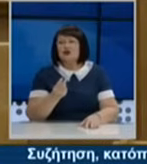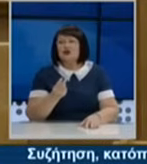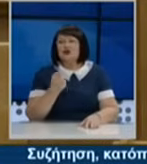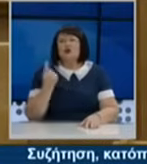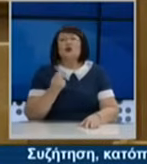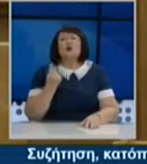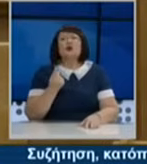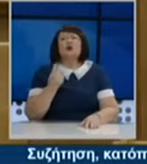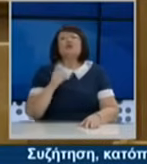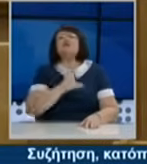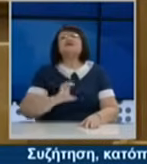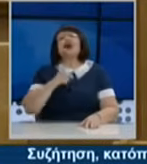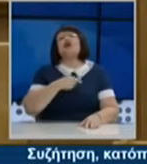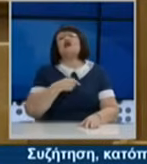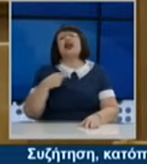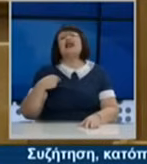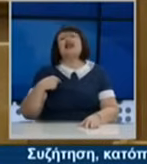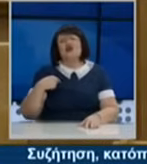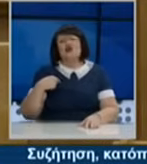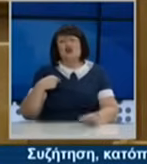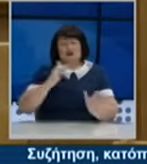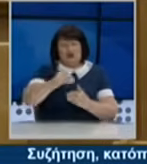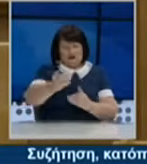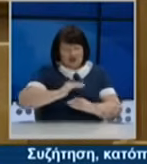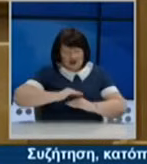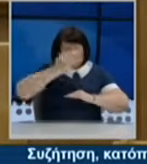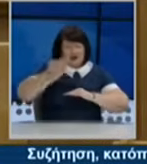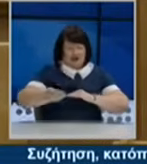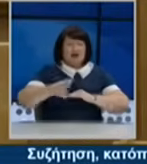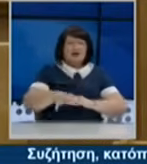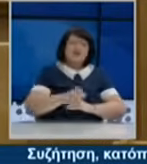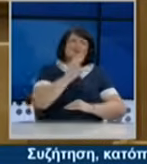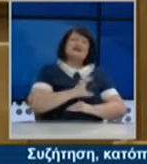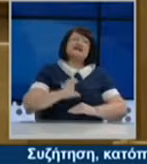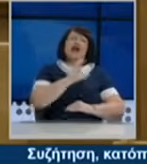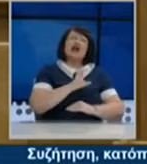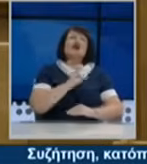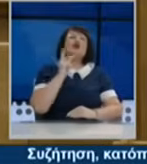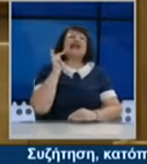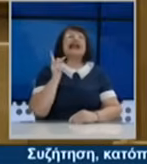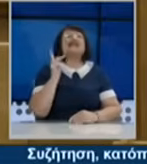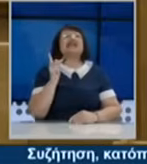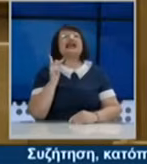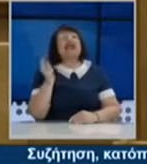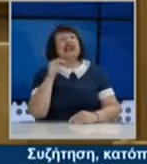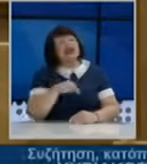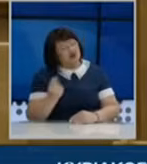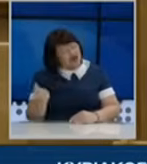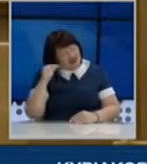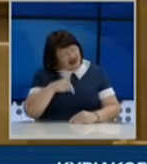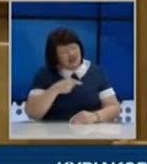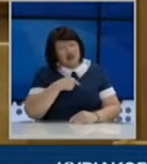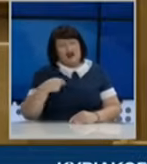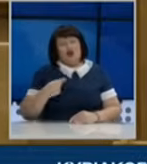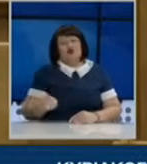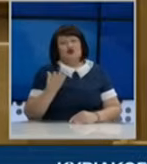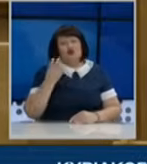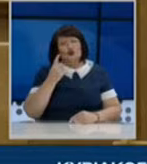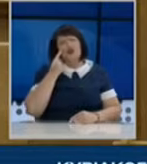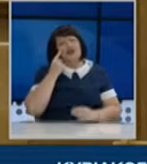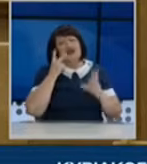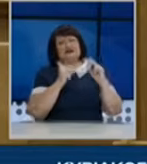αυτοί ψάχνουν αρχηγό τώρα. Ανοίγουν το κασελάκι για να βγάλουν αρχηγό. Όταν ανοίξουν το κασελάκι, είμαστε εδώ να τους συζητήσουμε. Να ρωτήσω